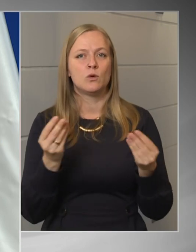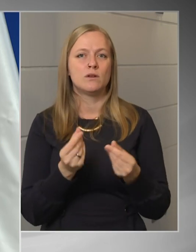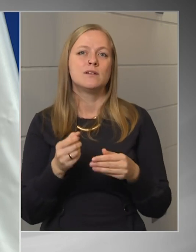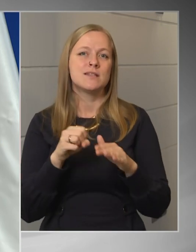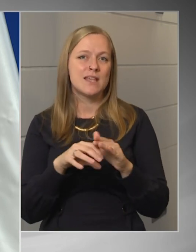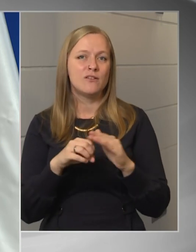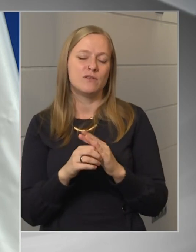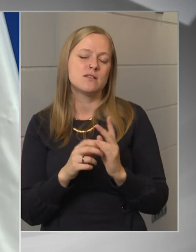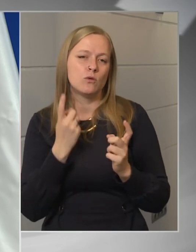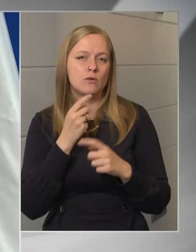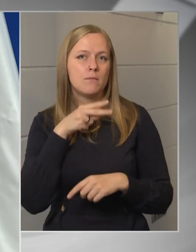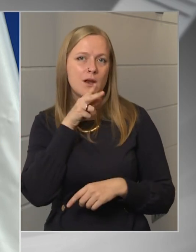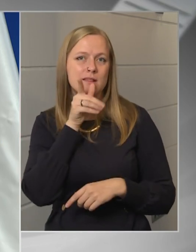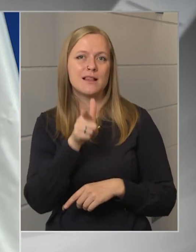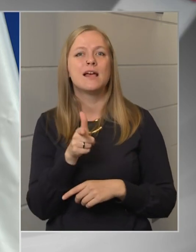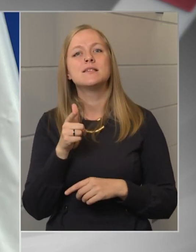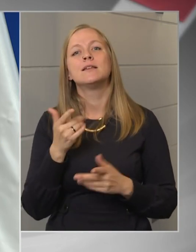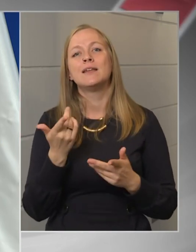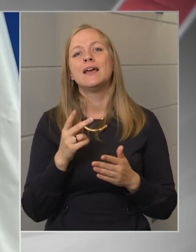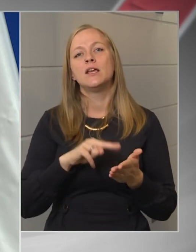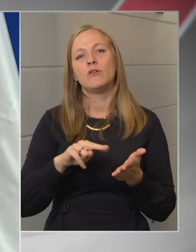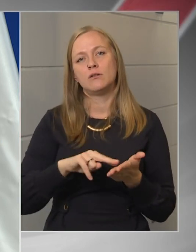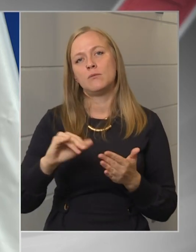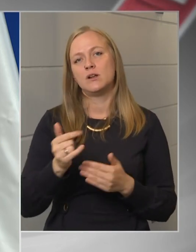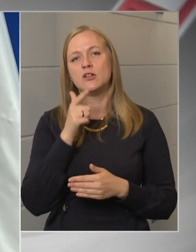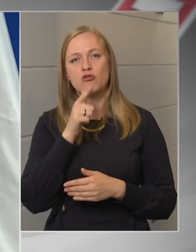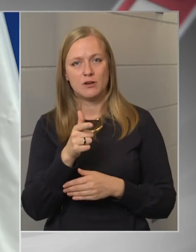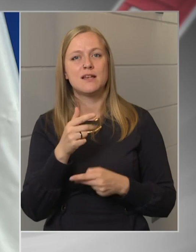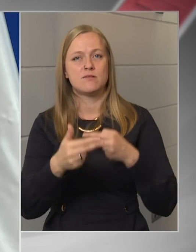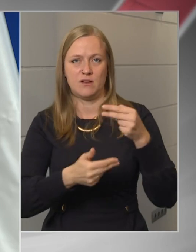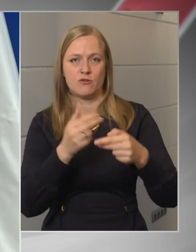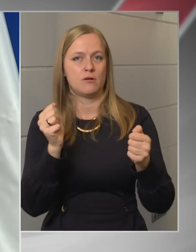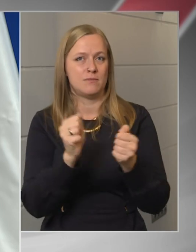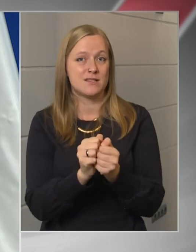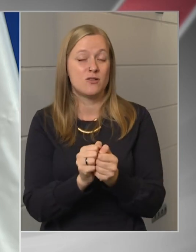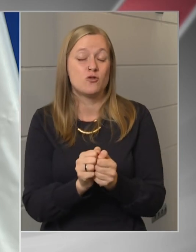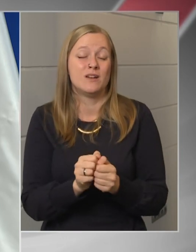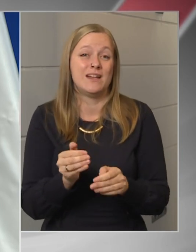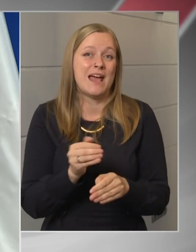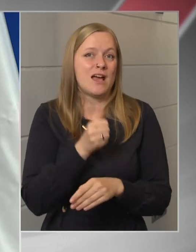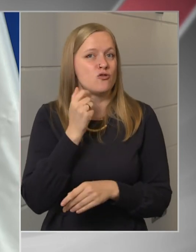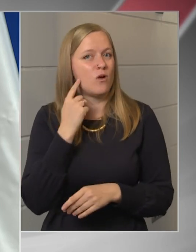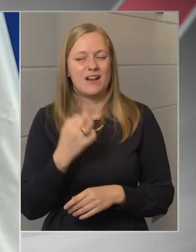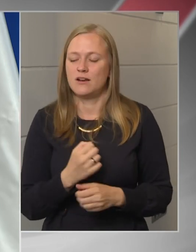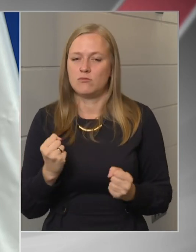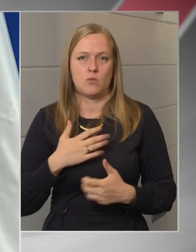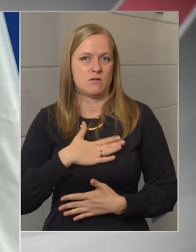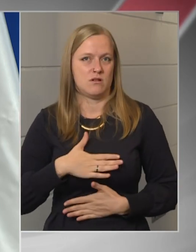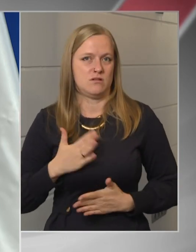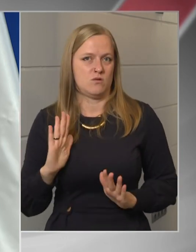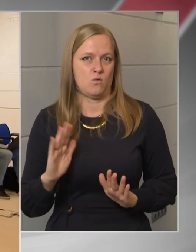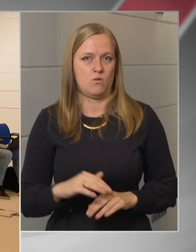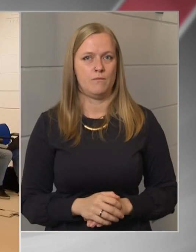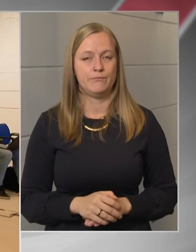is lesz, de hivatalból is hatóságok meg fogják vizsgálni. Nem akarom a vizsgálat véleményét megerülegezni, de első hallásra is elég elborzasztó a történet.